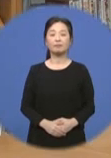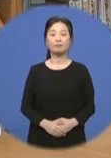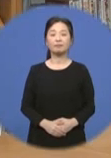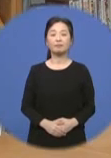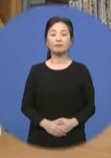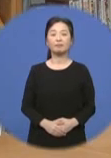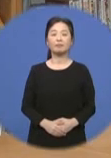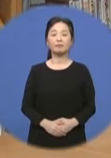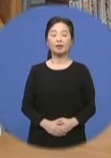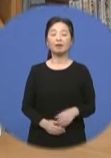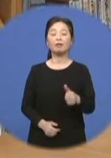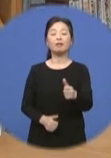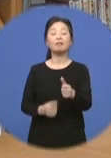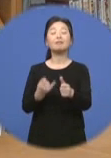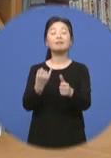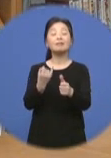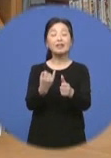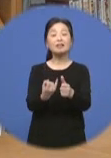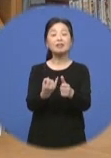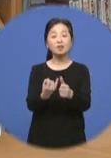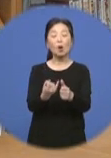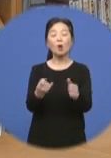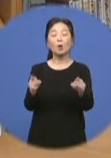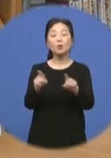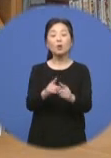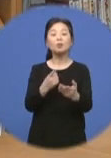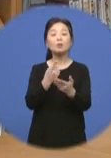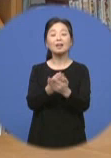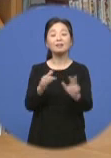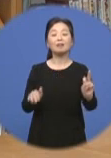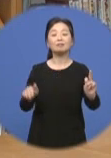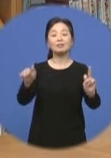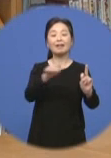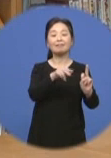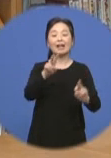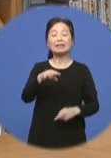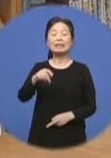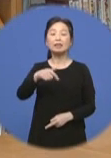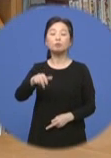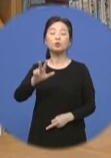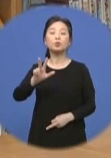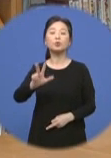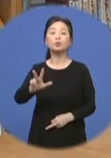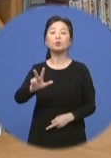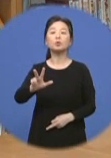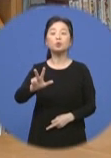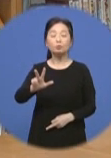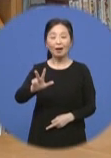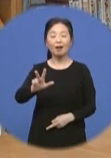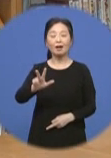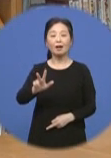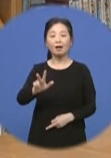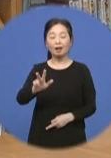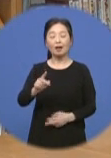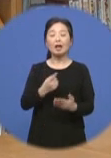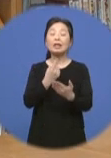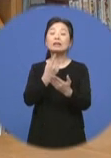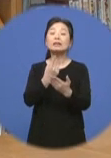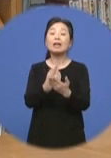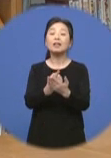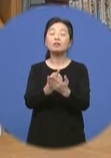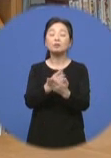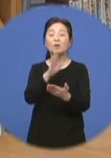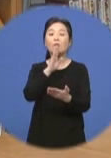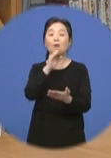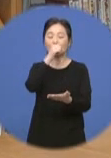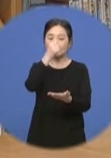男女共同参画センターリーブルとは、男女共同参画社会の実現に向けて、さまざま